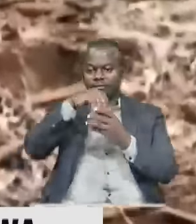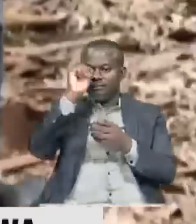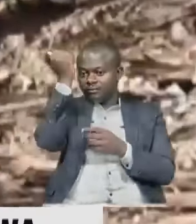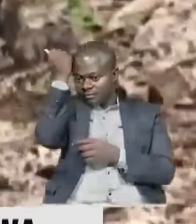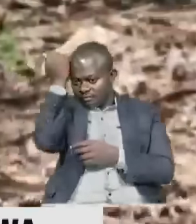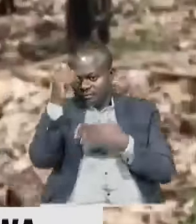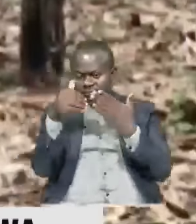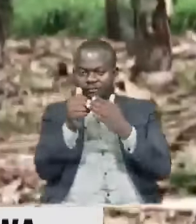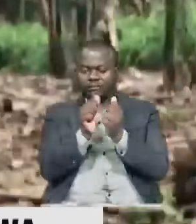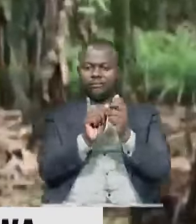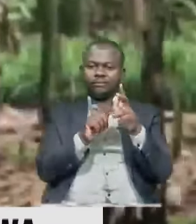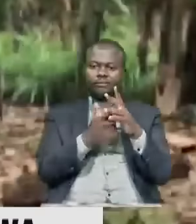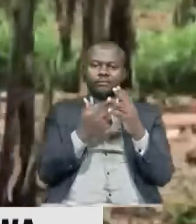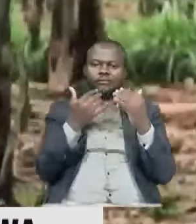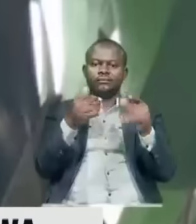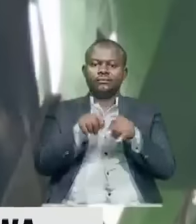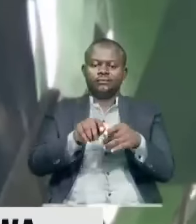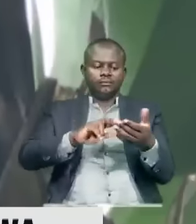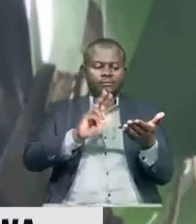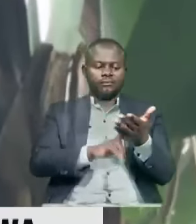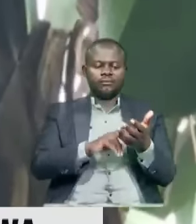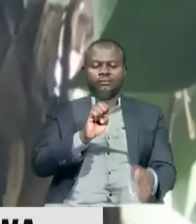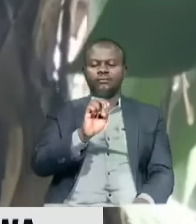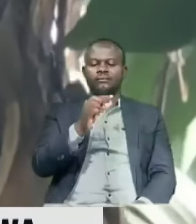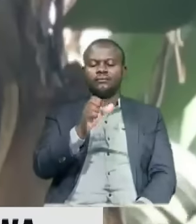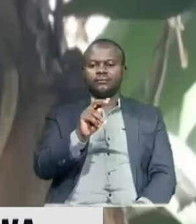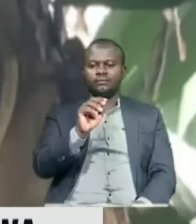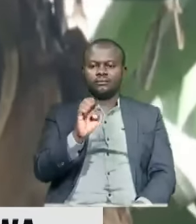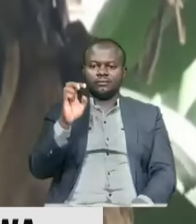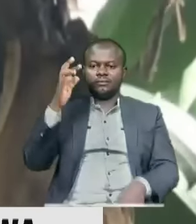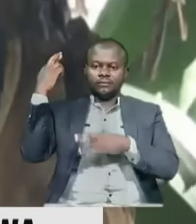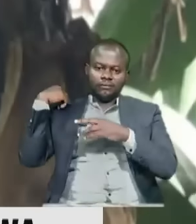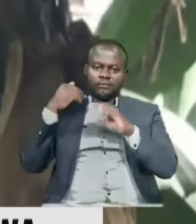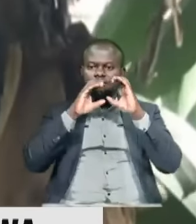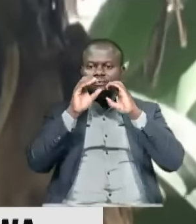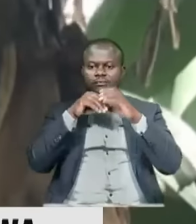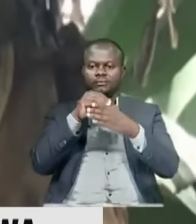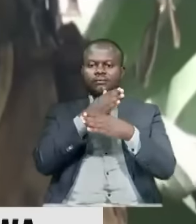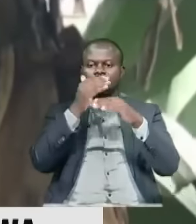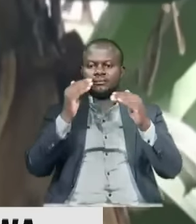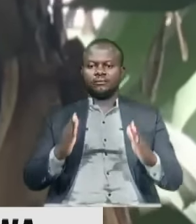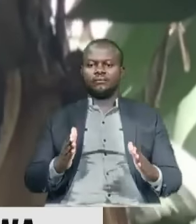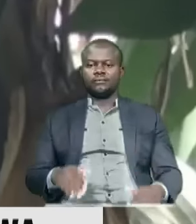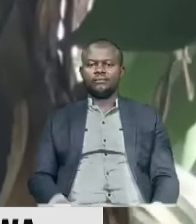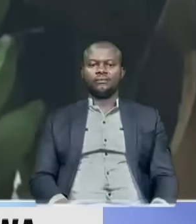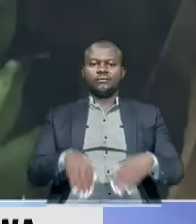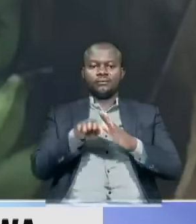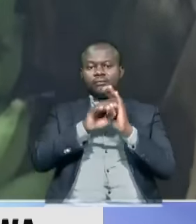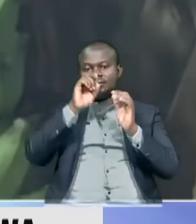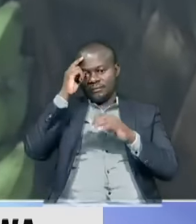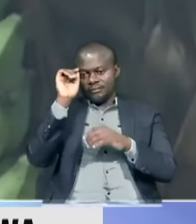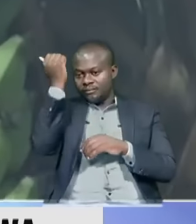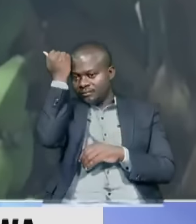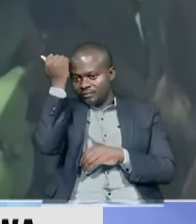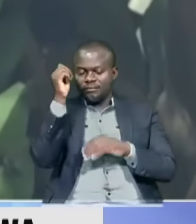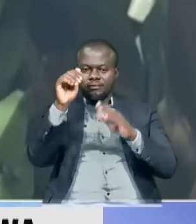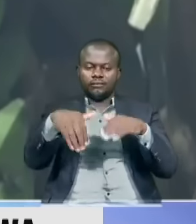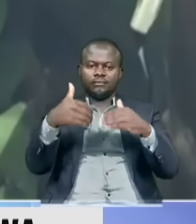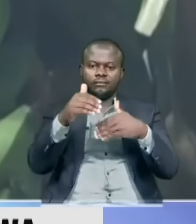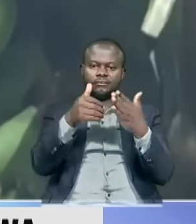bwishingizi yaratangiye, nk'uko byemezwa na Eugene Kwibuka ushinzwe itumanaho muri iyi Minisiteri. Gahunda ya Leta y'ubwishingizi bw'ibihingwa